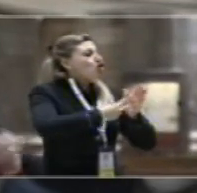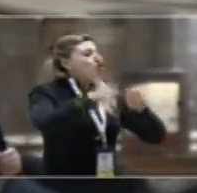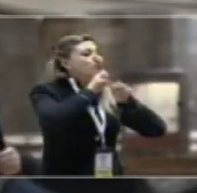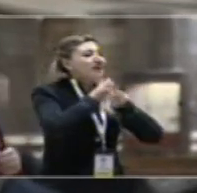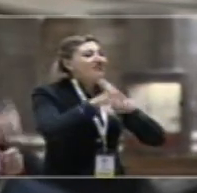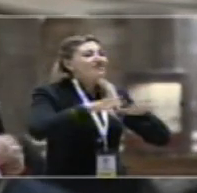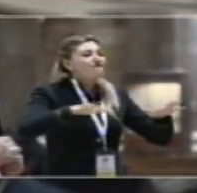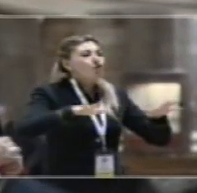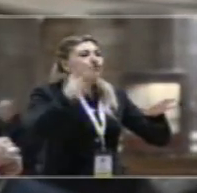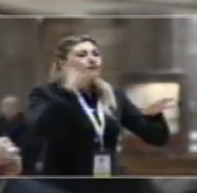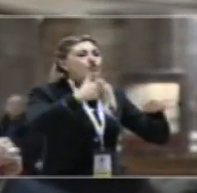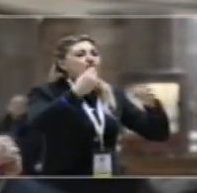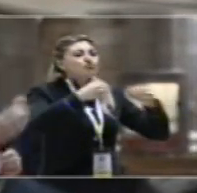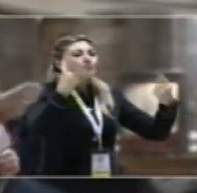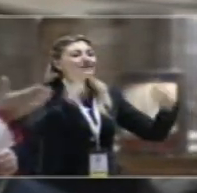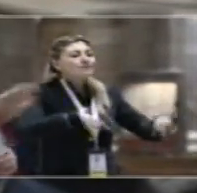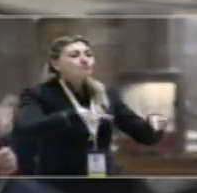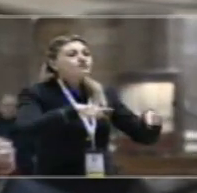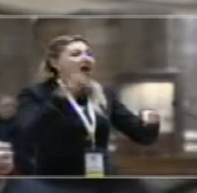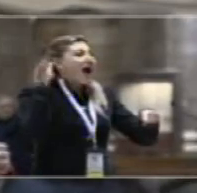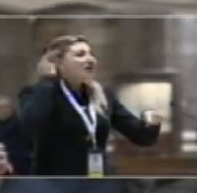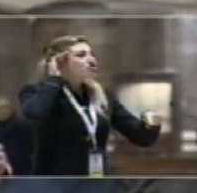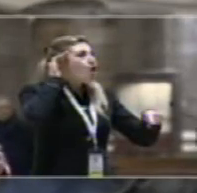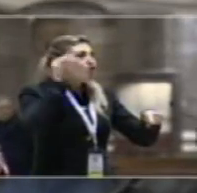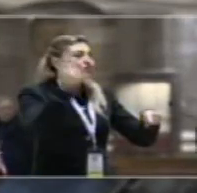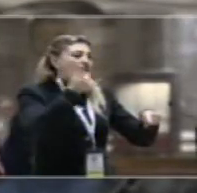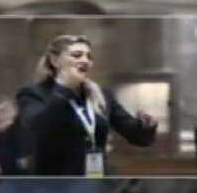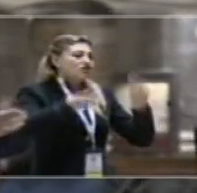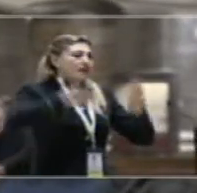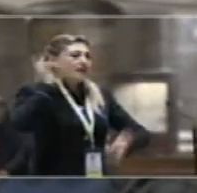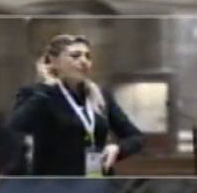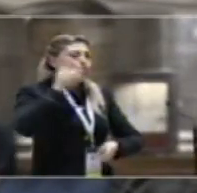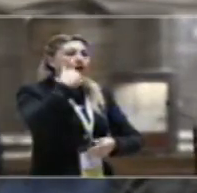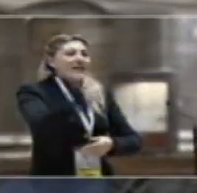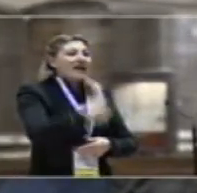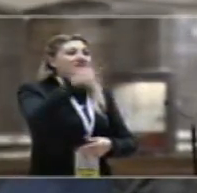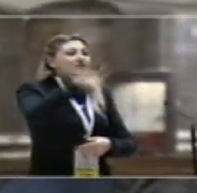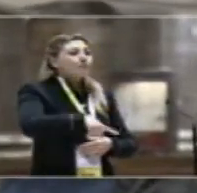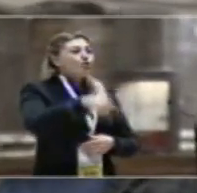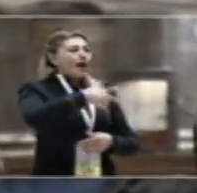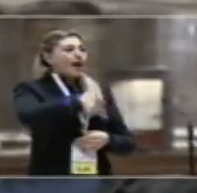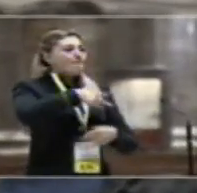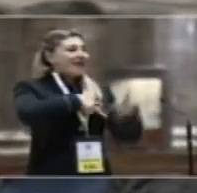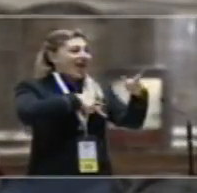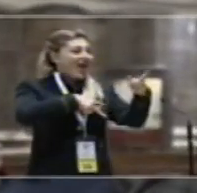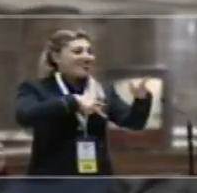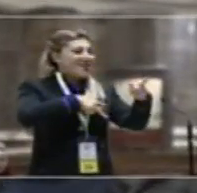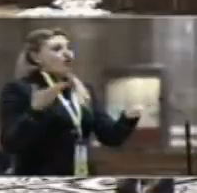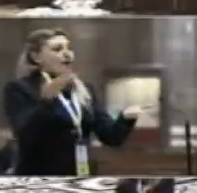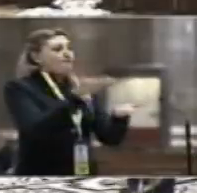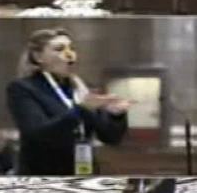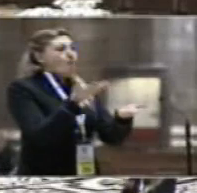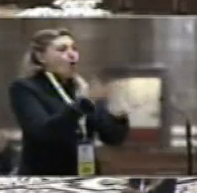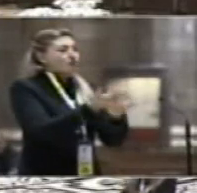avere interpreti, proiettare la celebrazione con sottotitoli o parlare lentamente chiaro, in modo che si possa leggere le labbra.